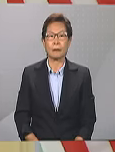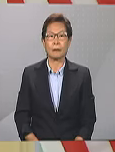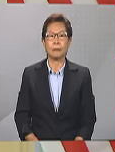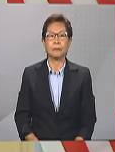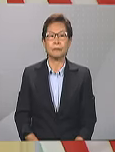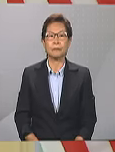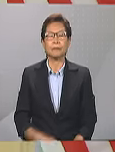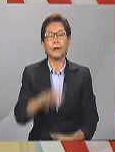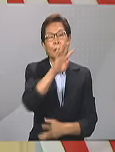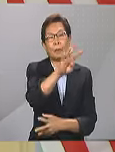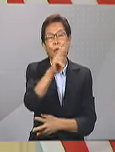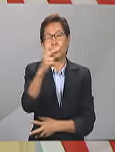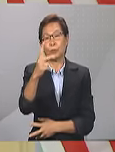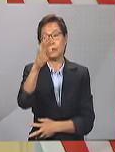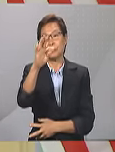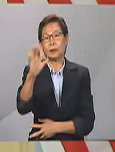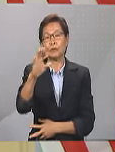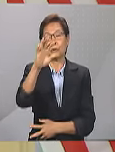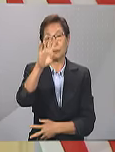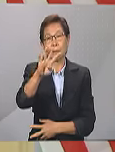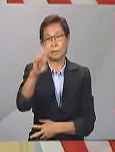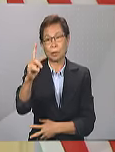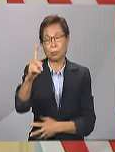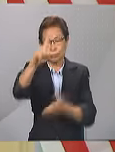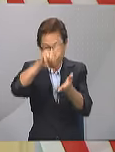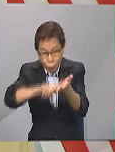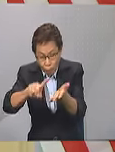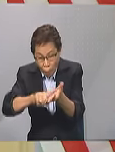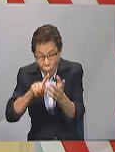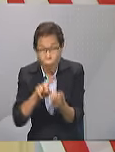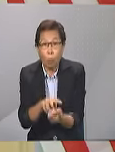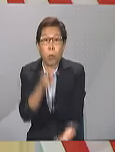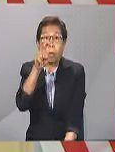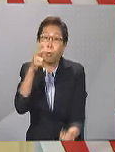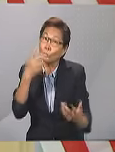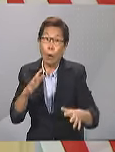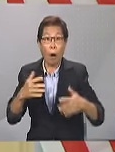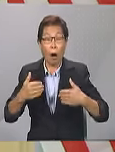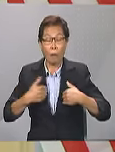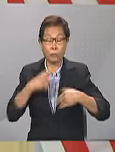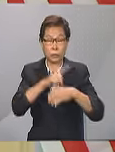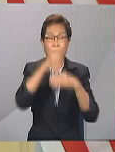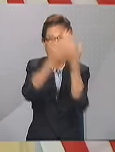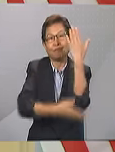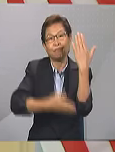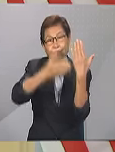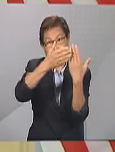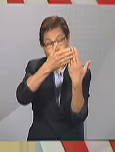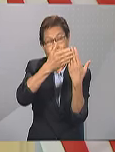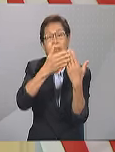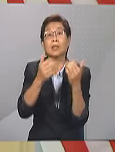Hai sebanyak 40 2941 pemeriksaan menuju telah diadakan di seluruh negara